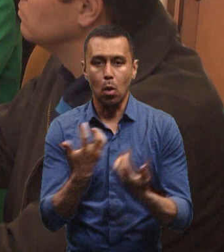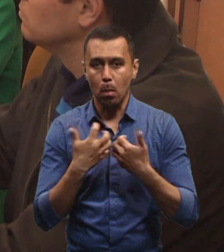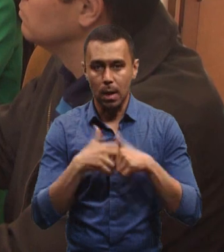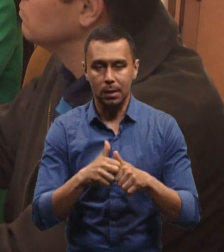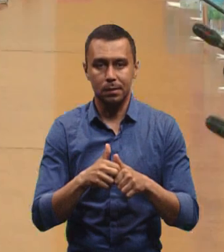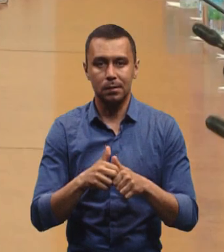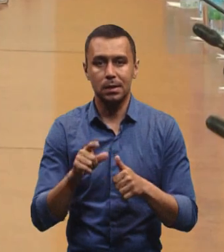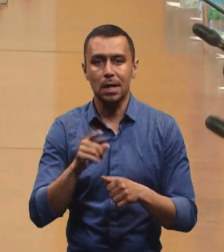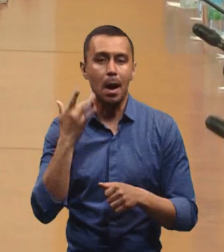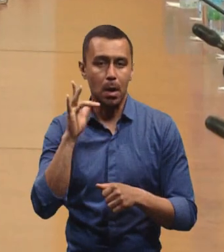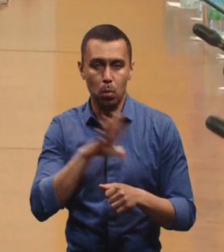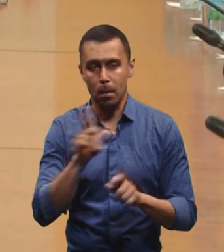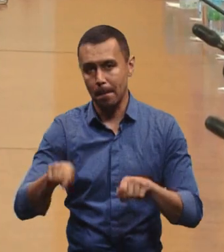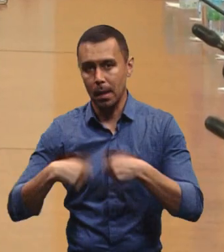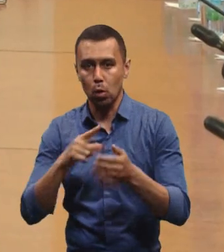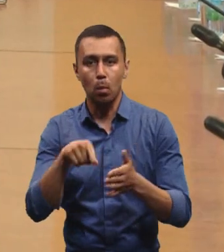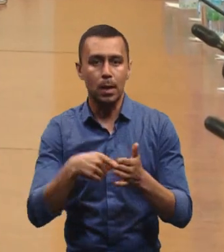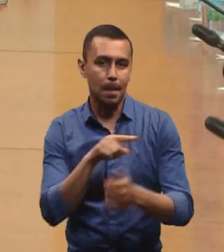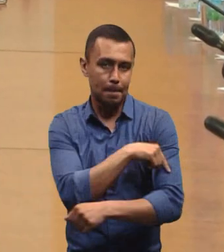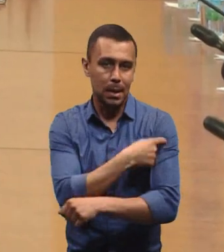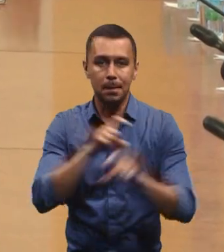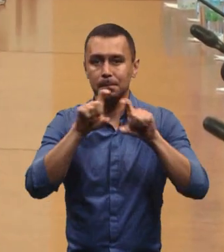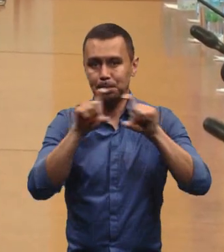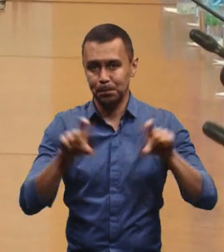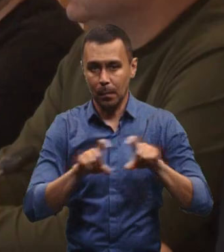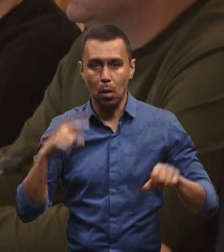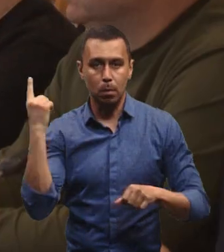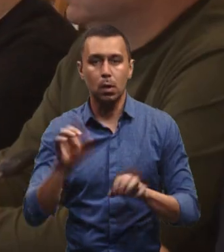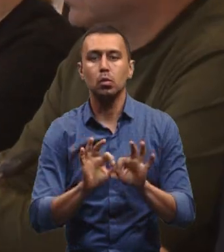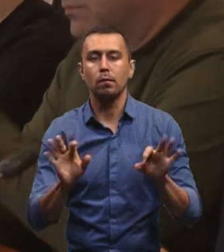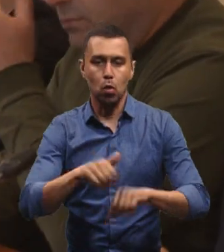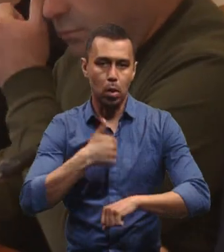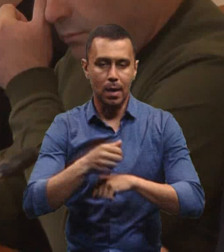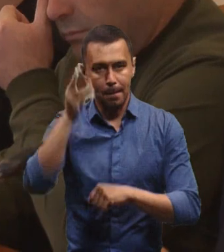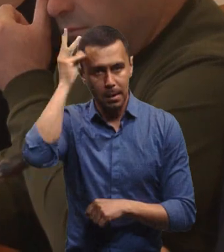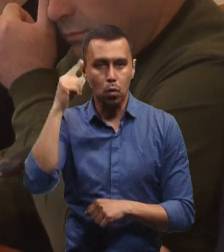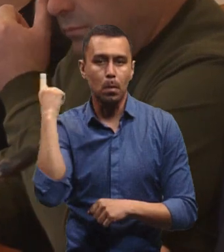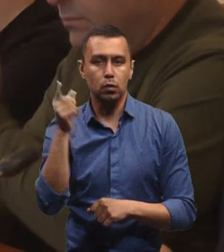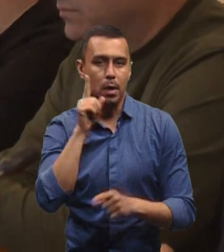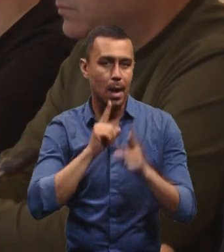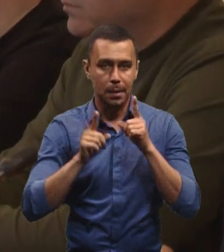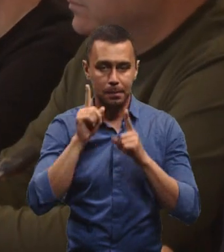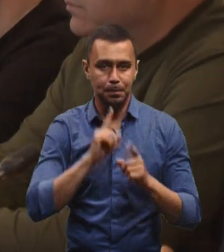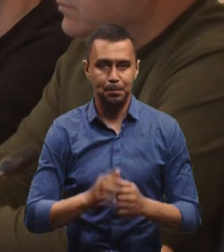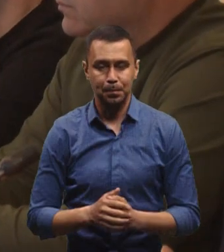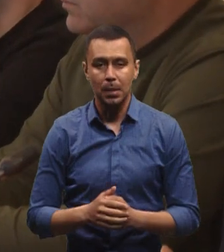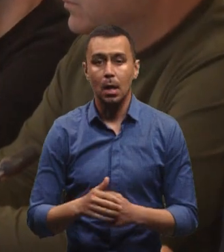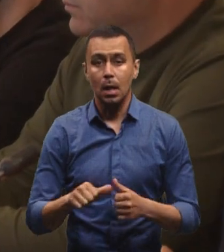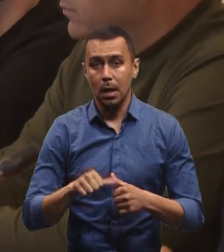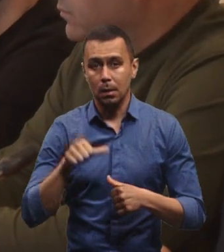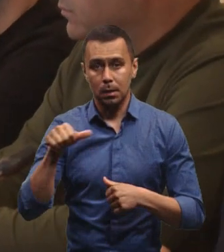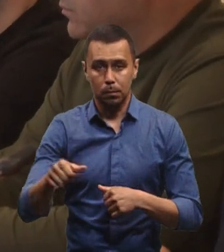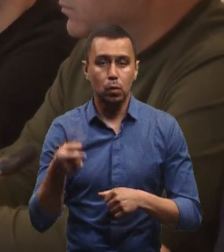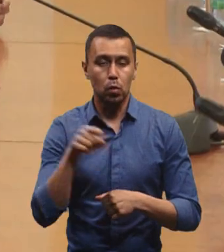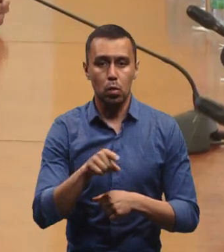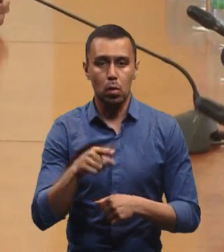зі штату Юта було передане комунальним медичним закладам області, розповіла голова Хмельницької обласної ради Віолетта Лабазюк. Крім того, за її